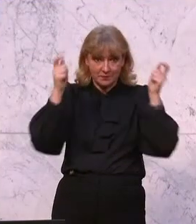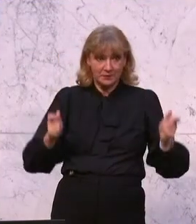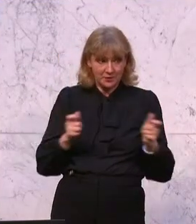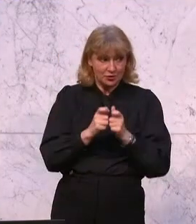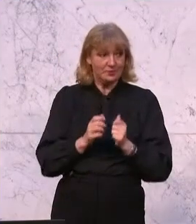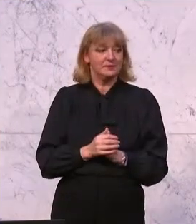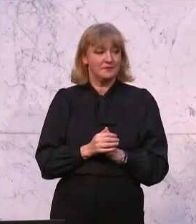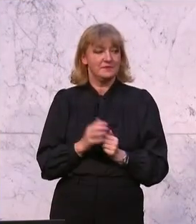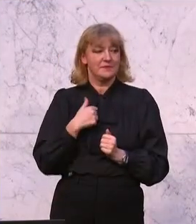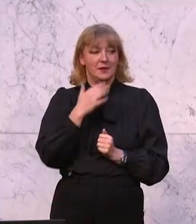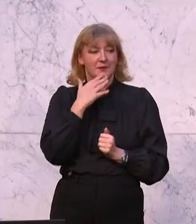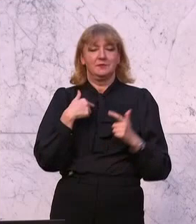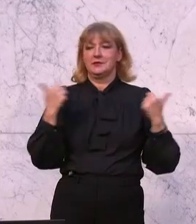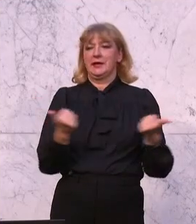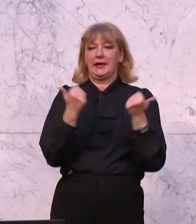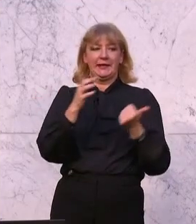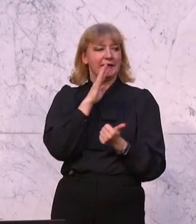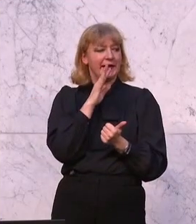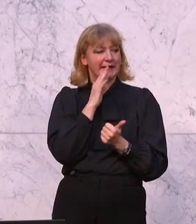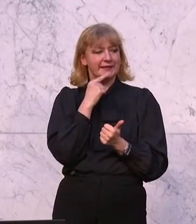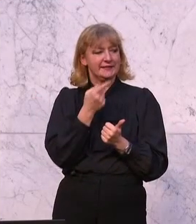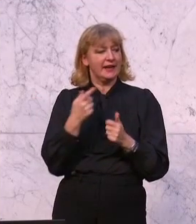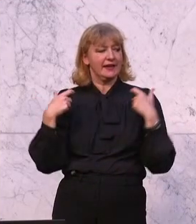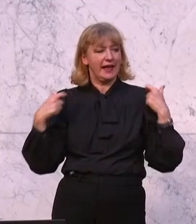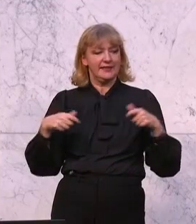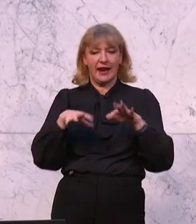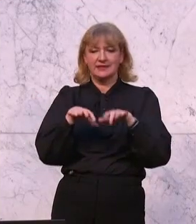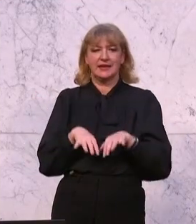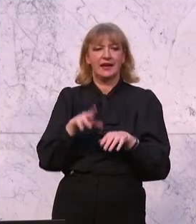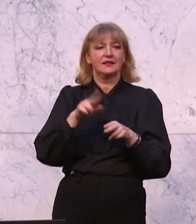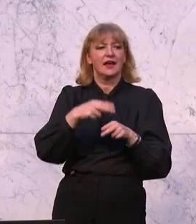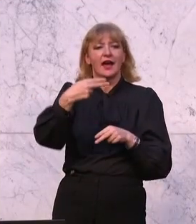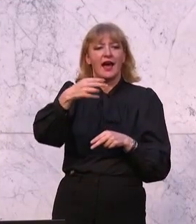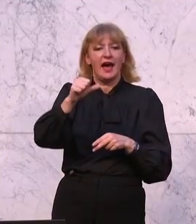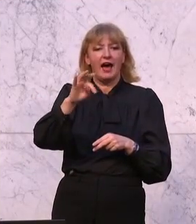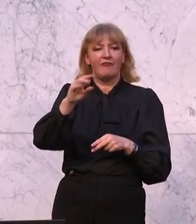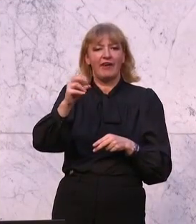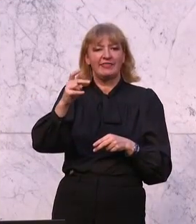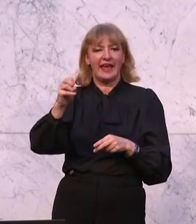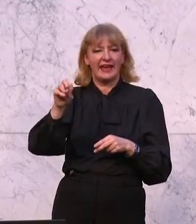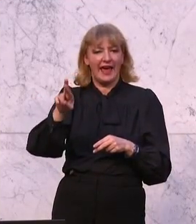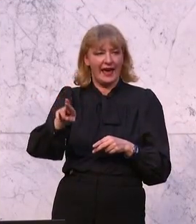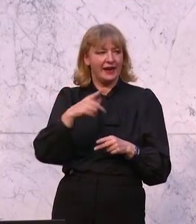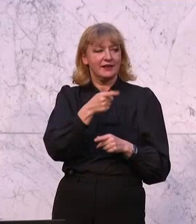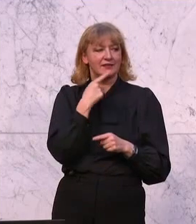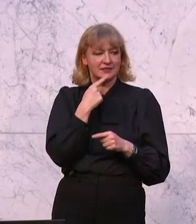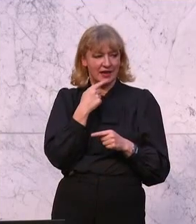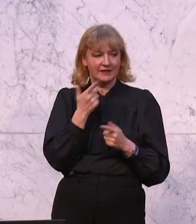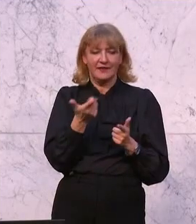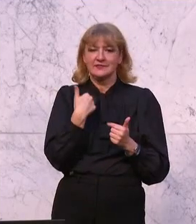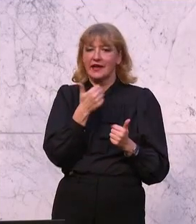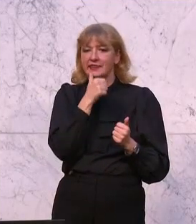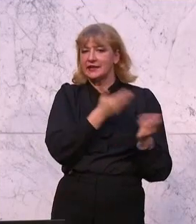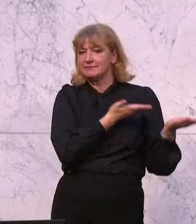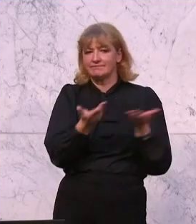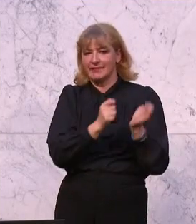dieser großartigen Rede von Generalsekretär Christian Hafenecker seinen Antrag einbringen, den er mangels Zeit nicht eingebracht hat,